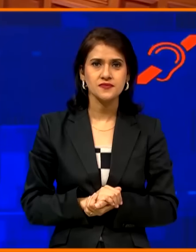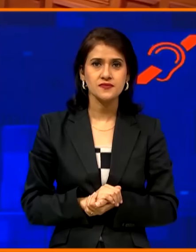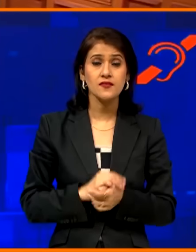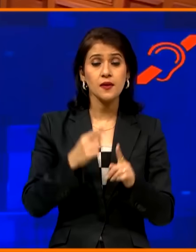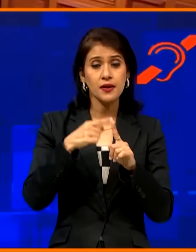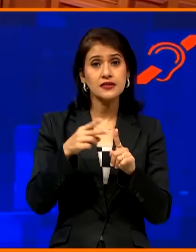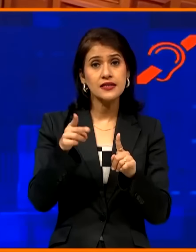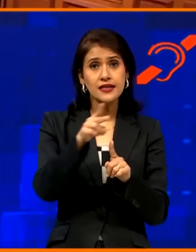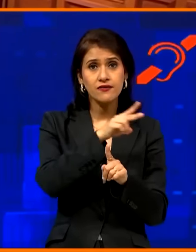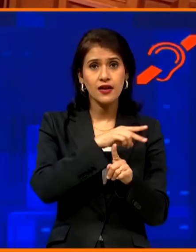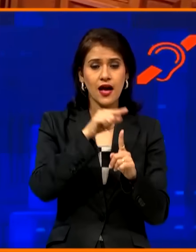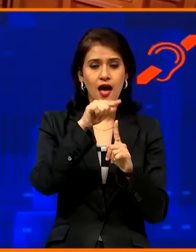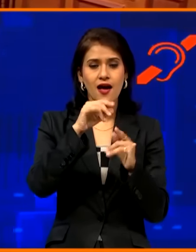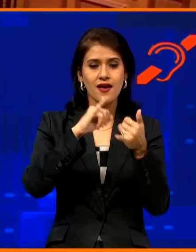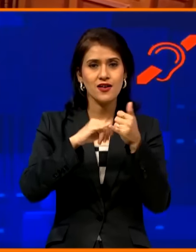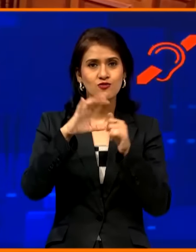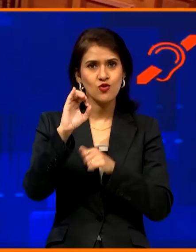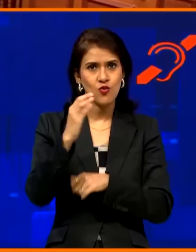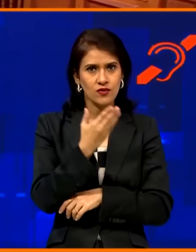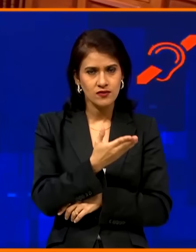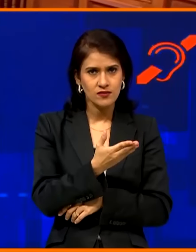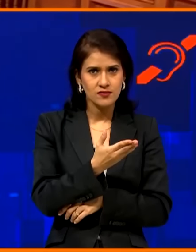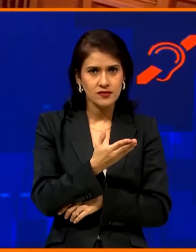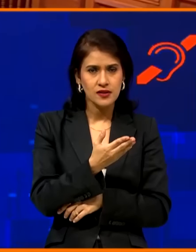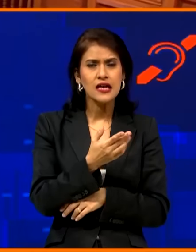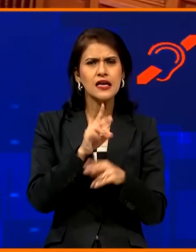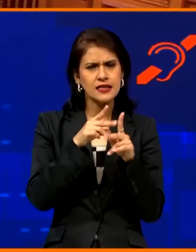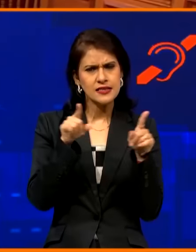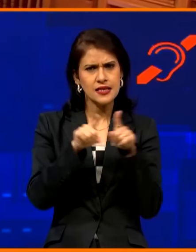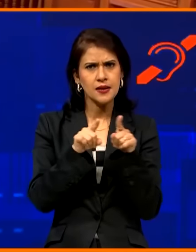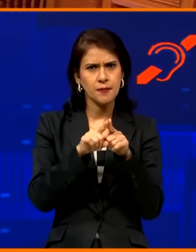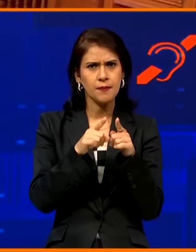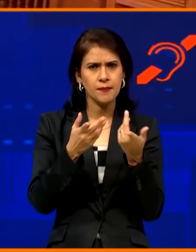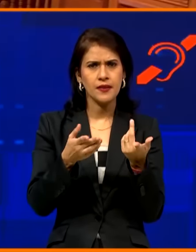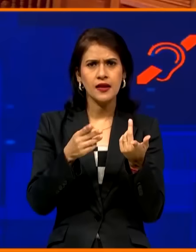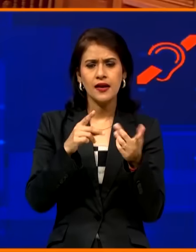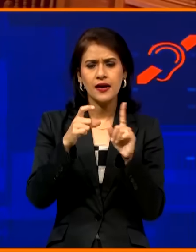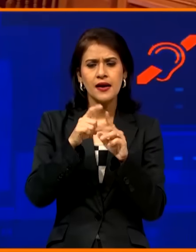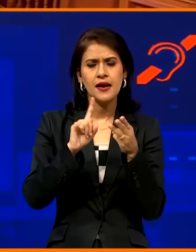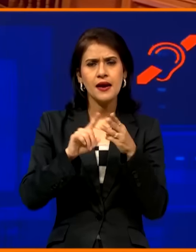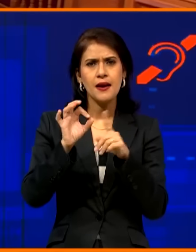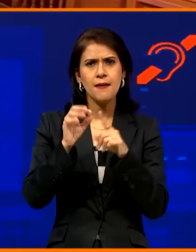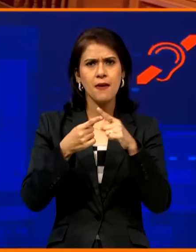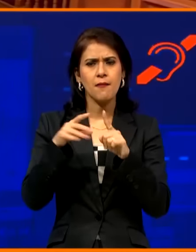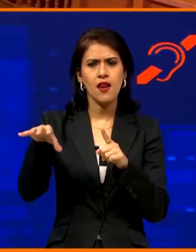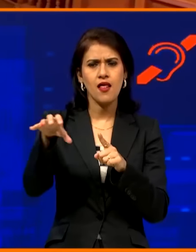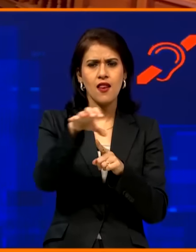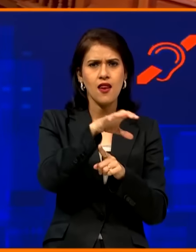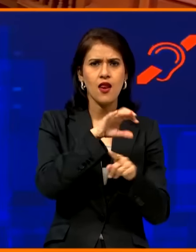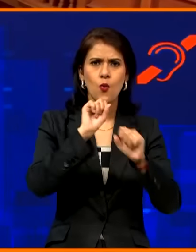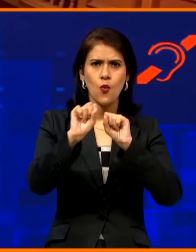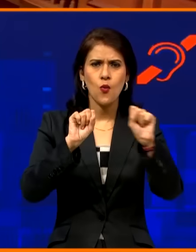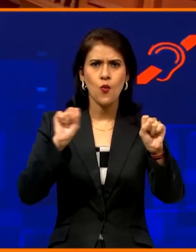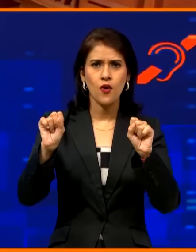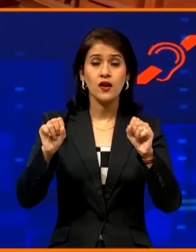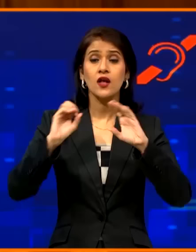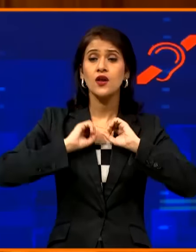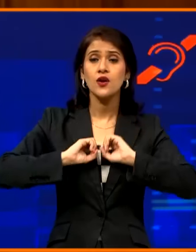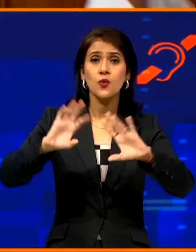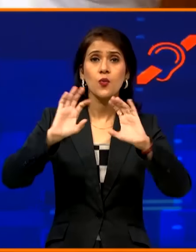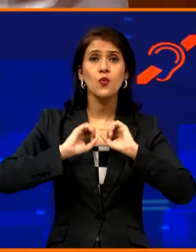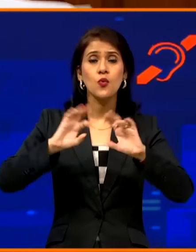डिपार्टमेंट आईएसओ और उन कंट्रीज के लिए जहां जो इंपोर्टिन कंट्रीज